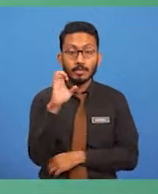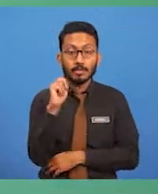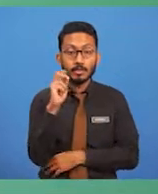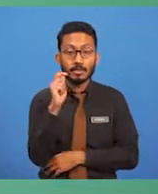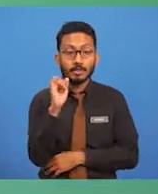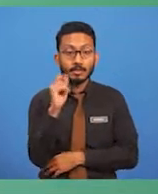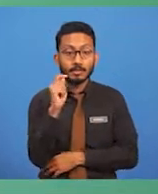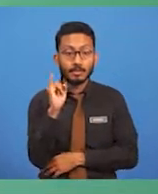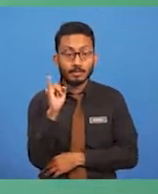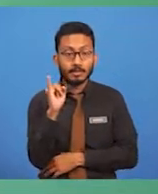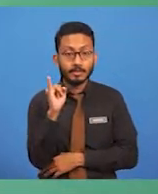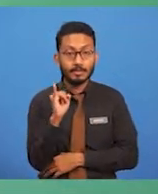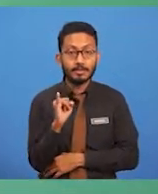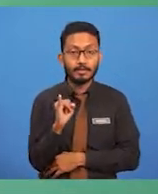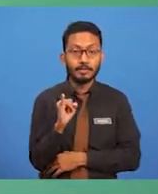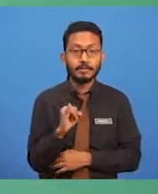identiti korporat?